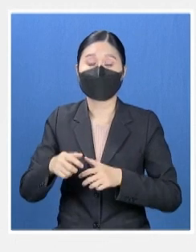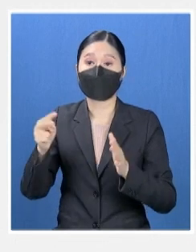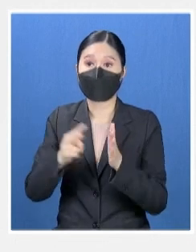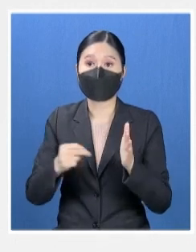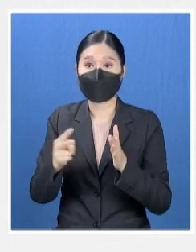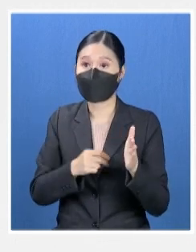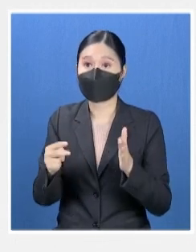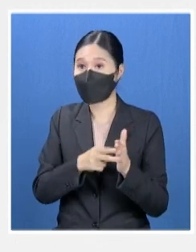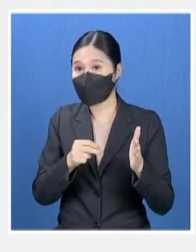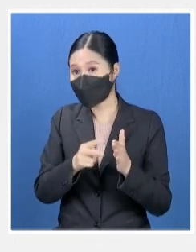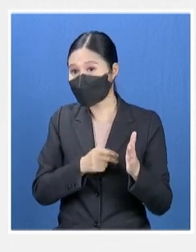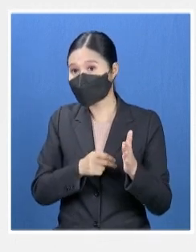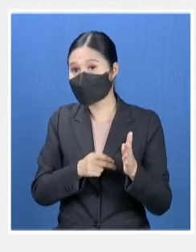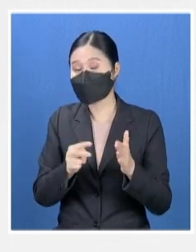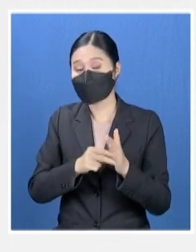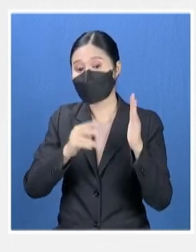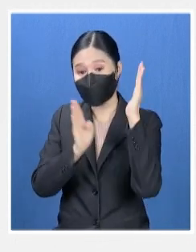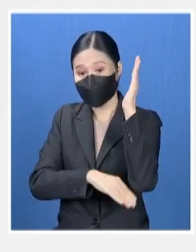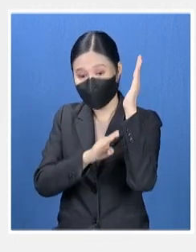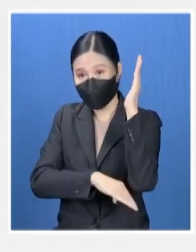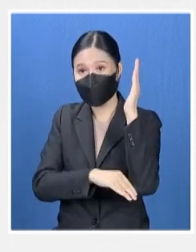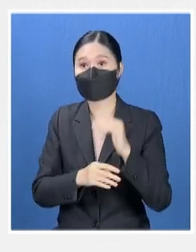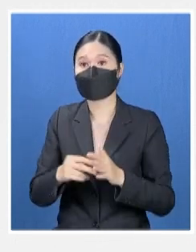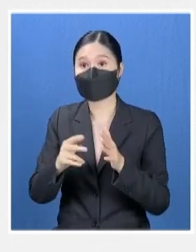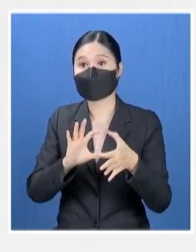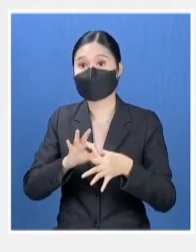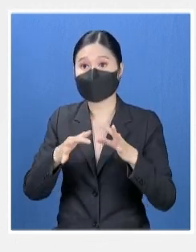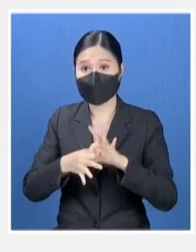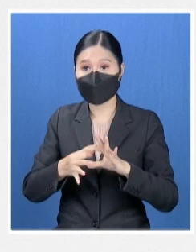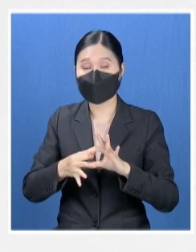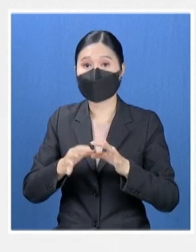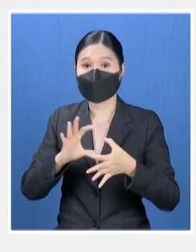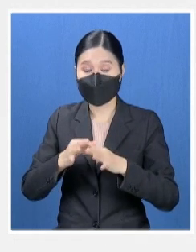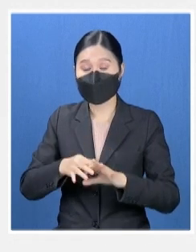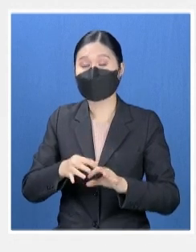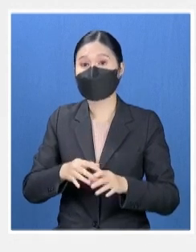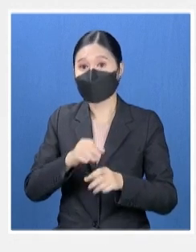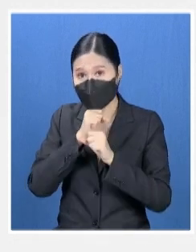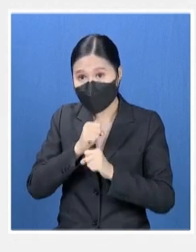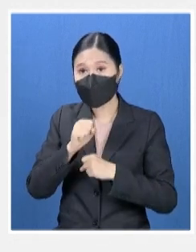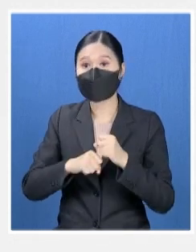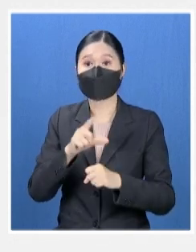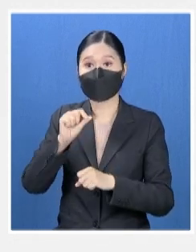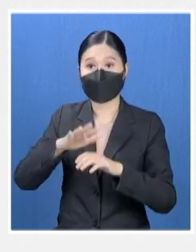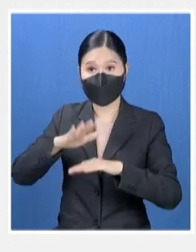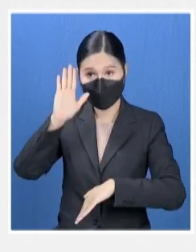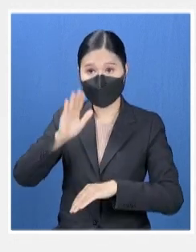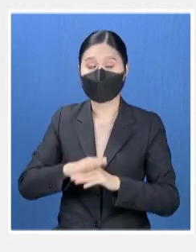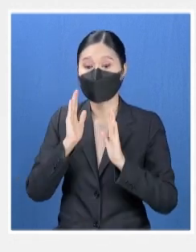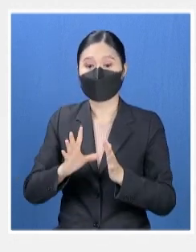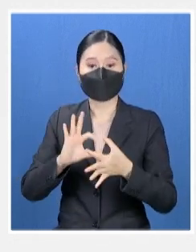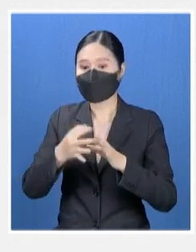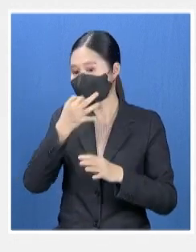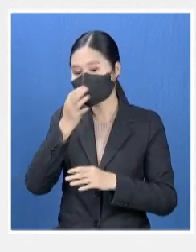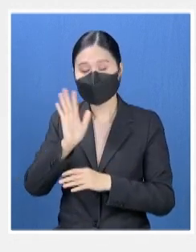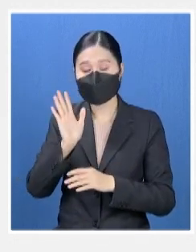รอบคัดเลือกระดับภาคใต้นะอันนี้เป็นกีฬาอาวุโสแห่งชาติและสำหรับคนที่อายุ 25ปีก็ได้ไม่ได้เป็นนัก